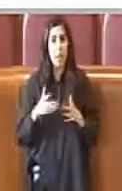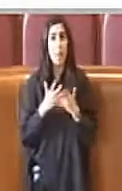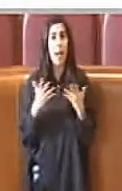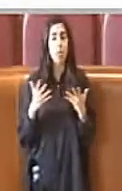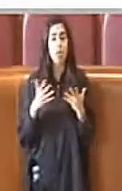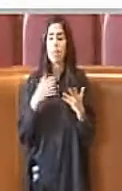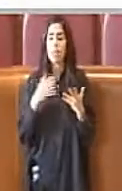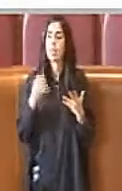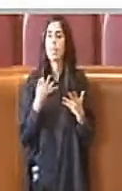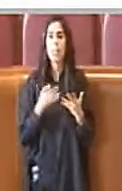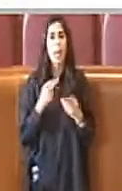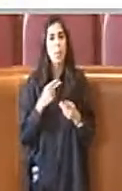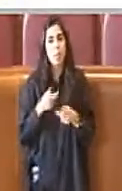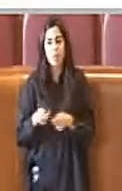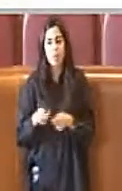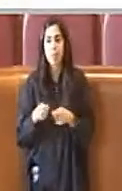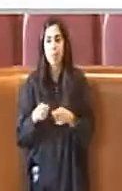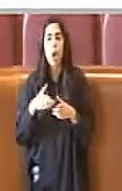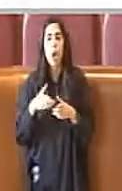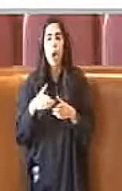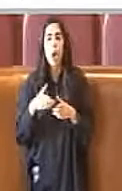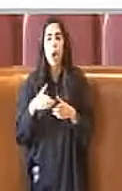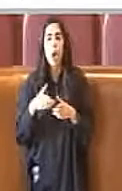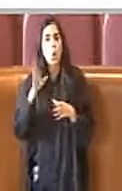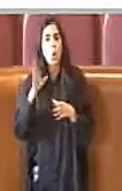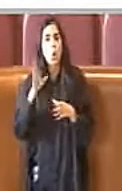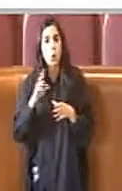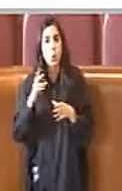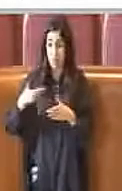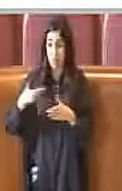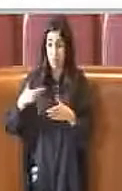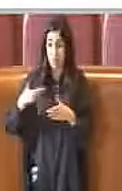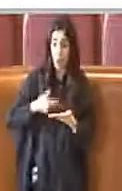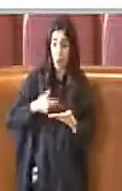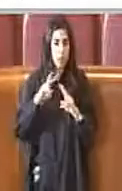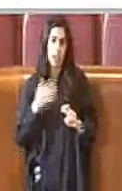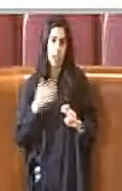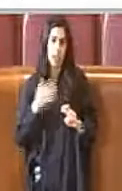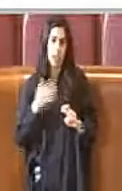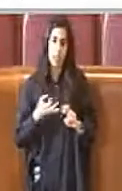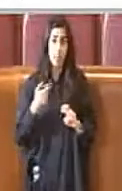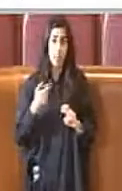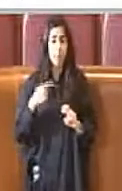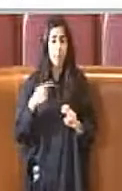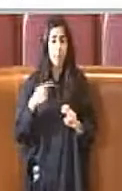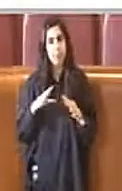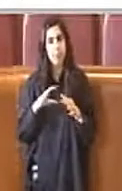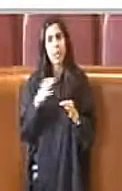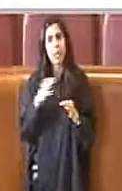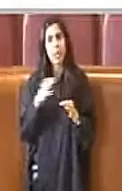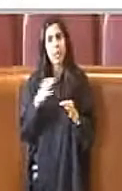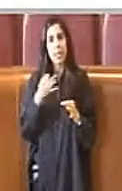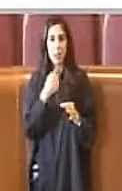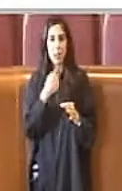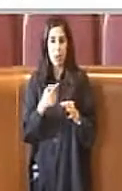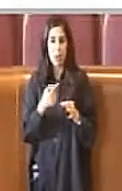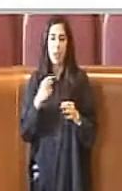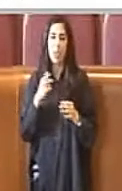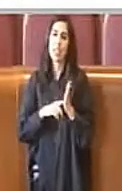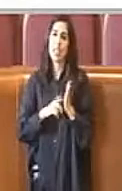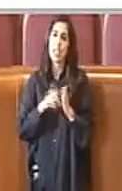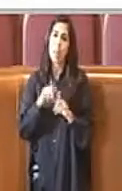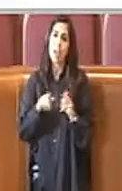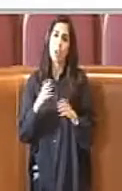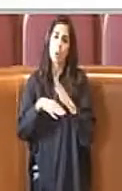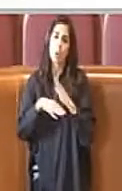consulte nell'analisi delle proposte di loro competenza e mi riferisco in questo caso come già anticipato alle consulte dei diritti delle persone con